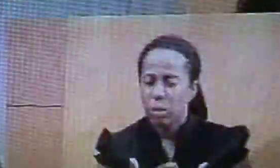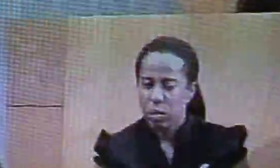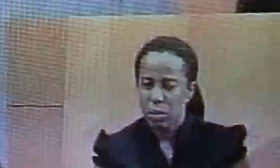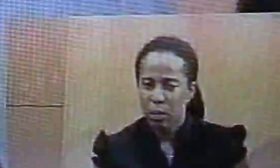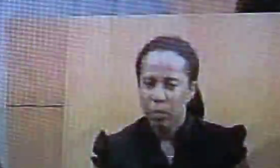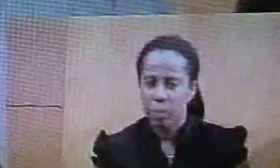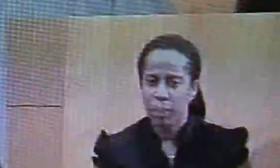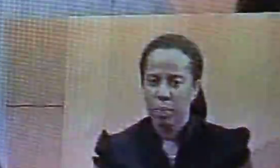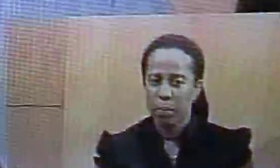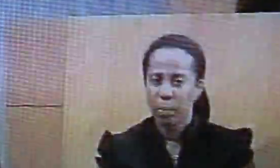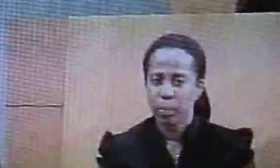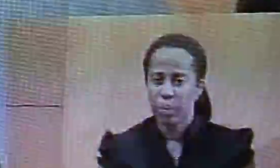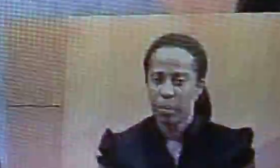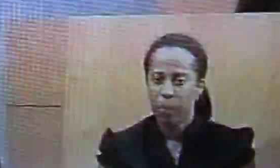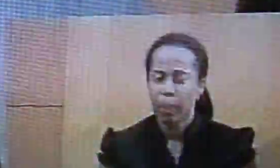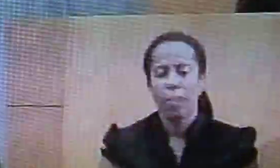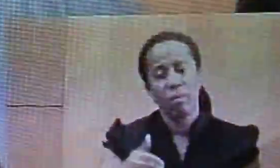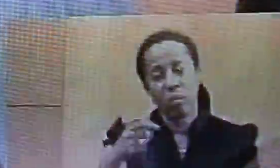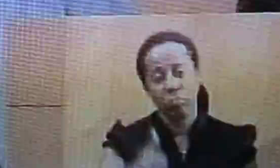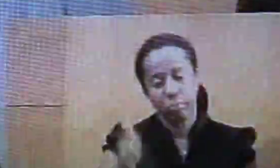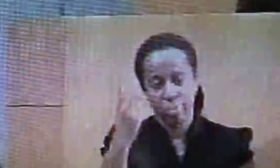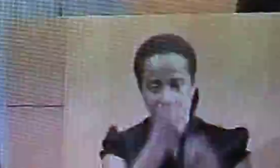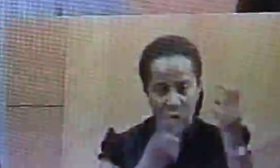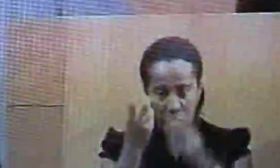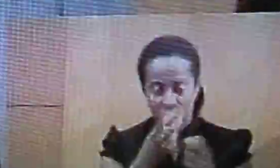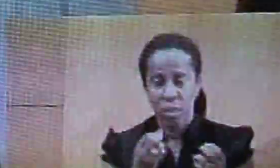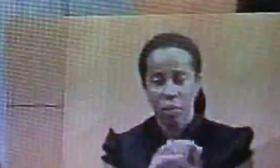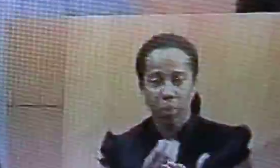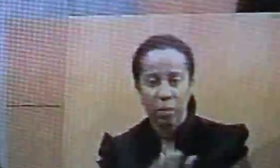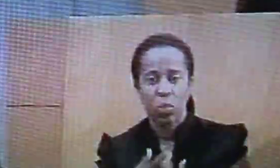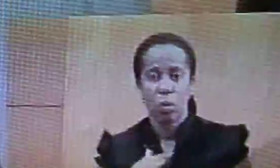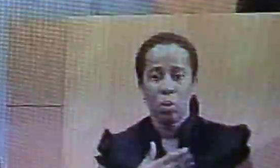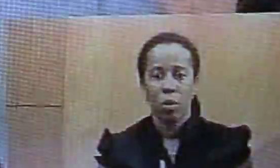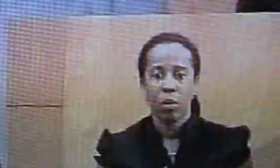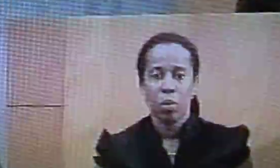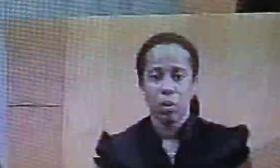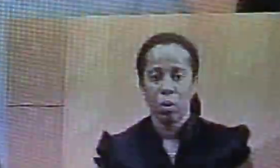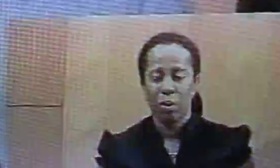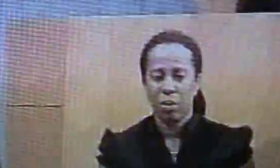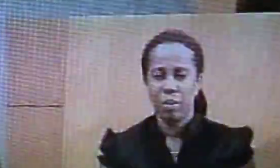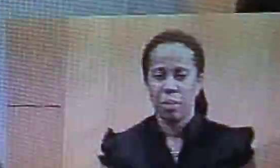chercher. Vous allez le chercher, vous allez me le montrer. Vous serez curieux de l'avoir.